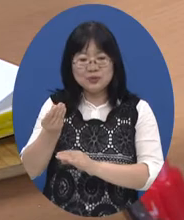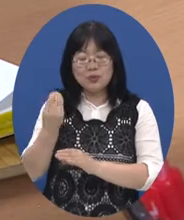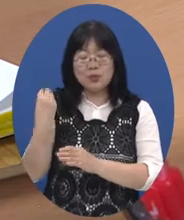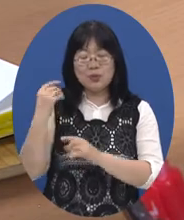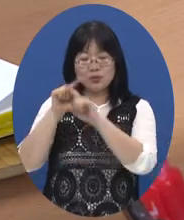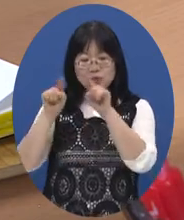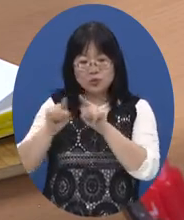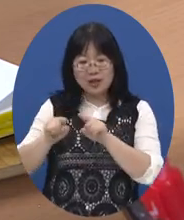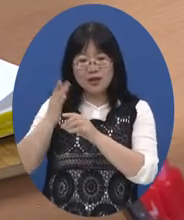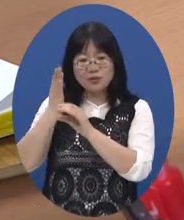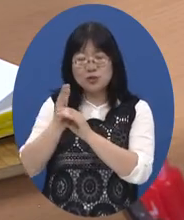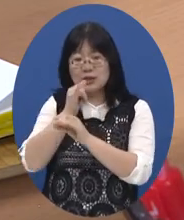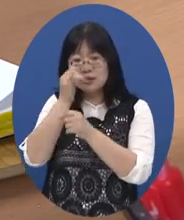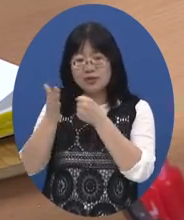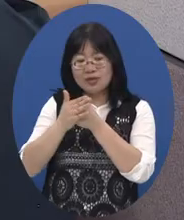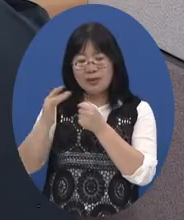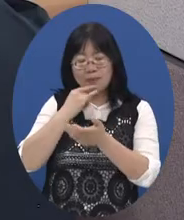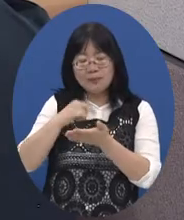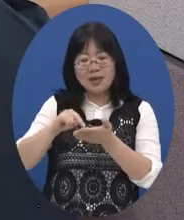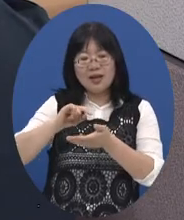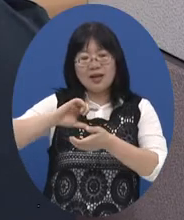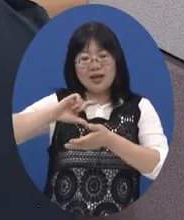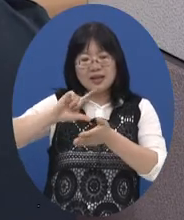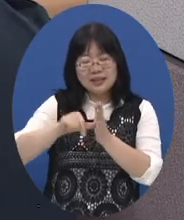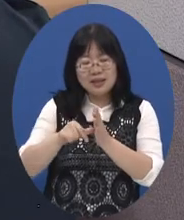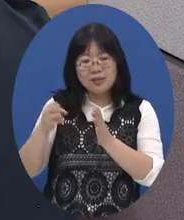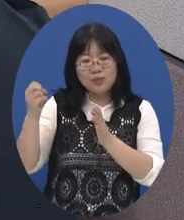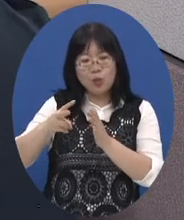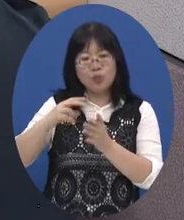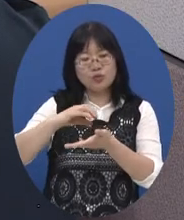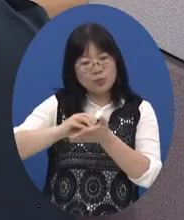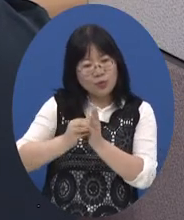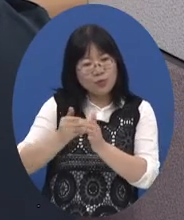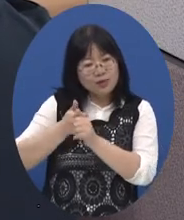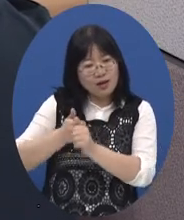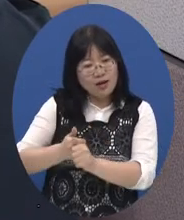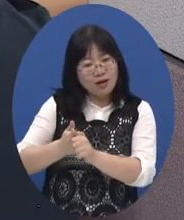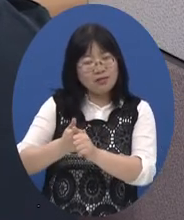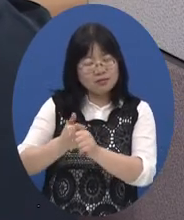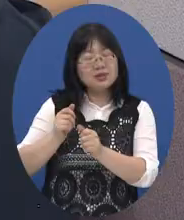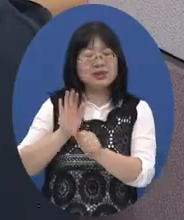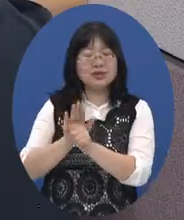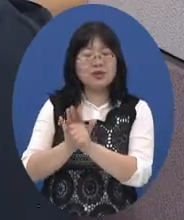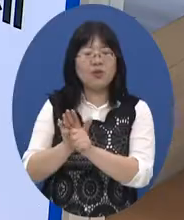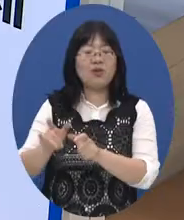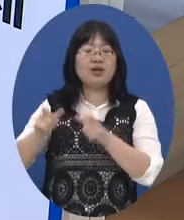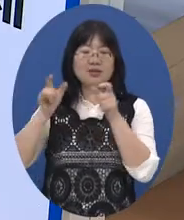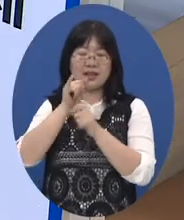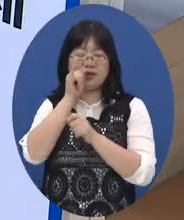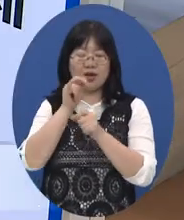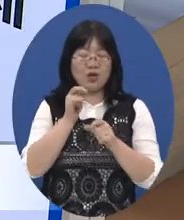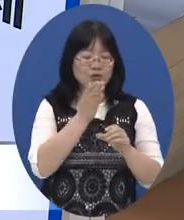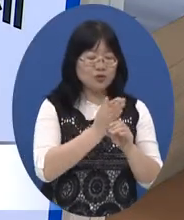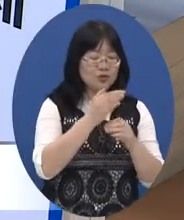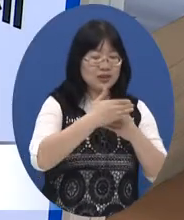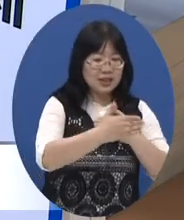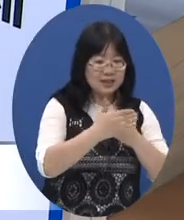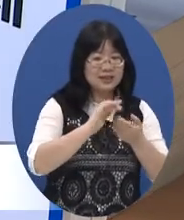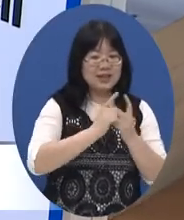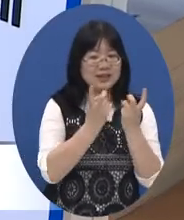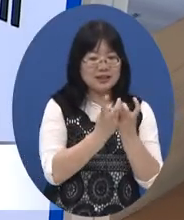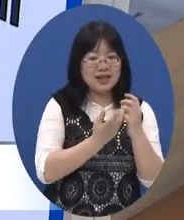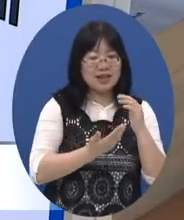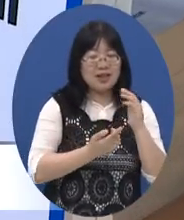유예하는 등 피해 규모와 기간을 고려해 지원 규모를 확대하기로 했습니다. 중장기 대책도 나왔는데 일본